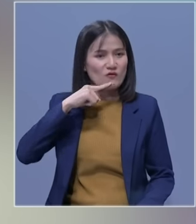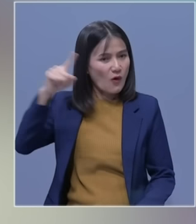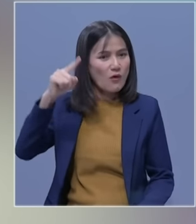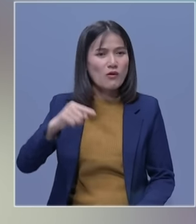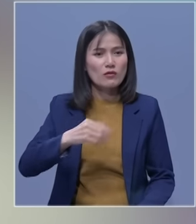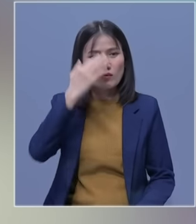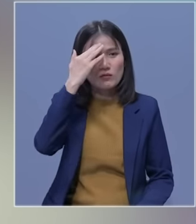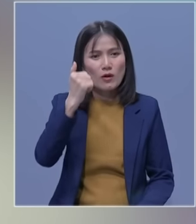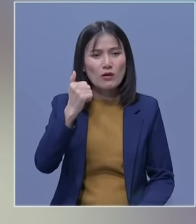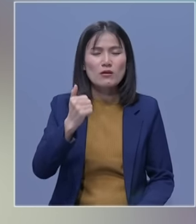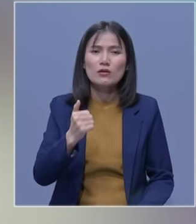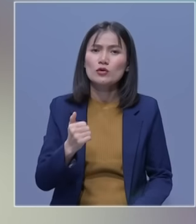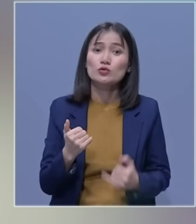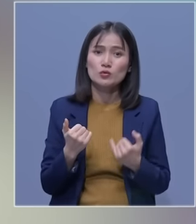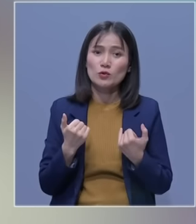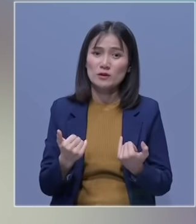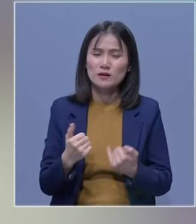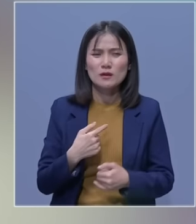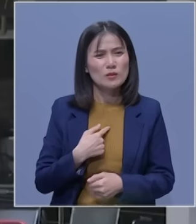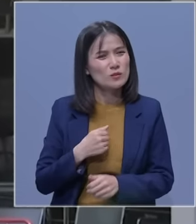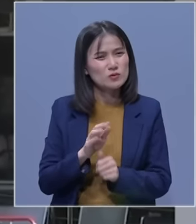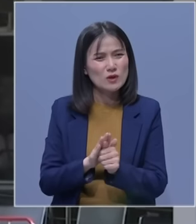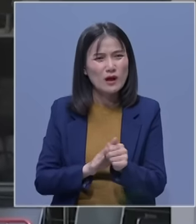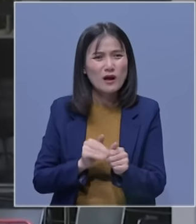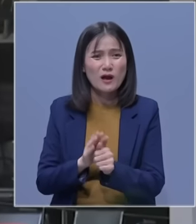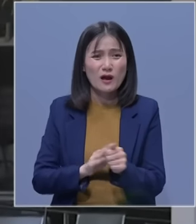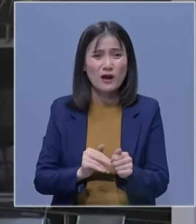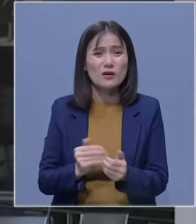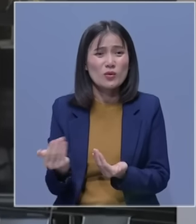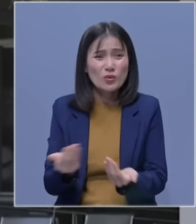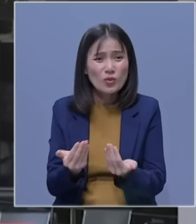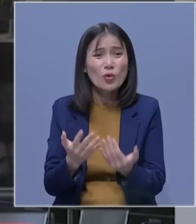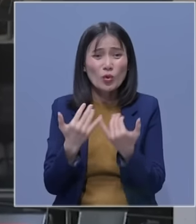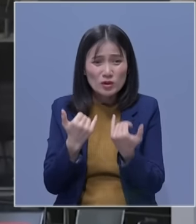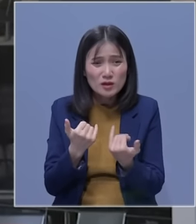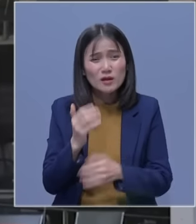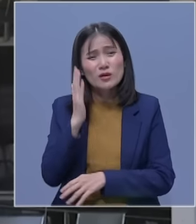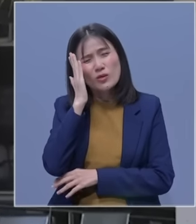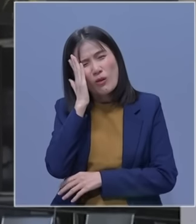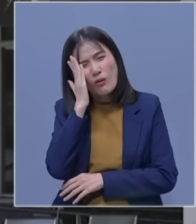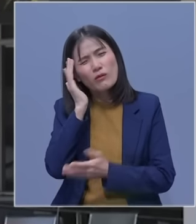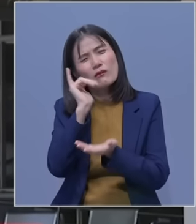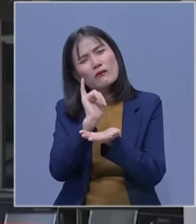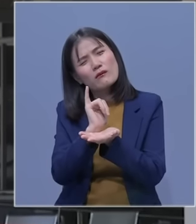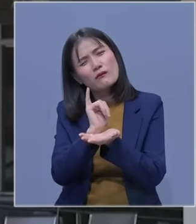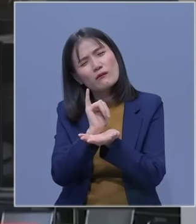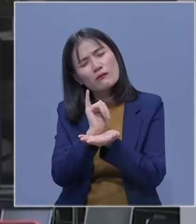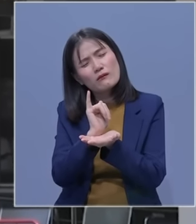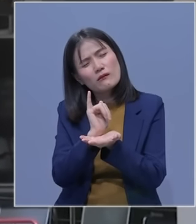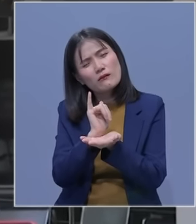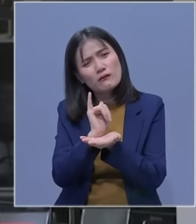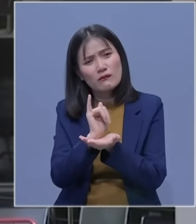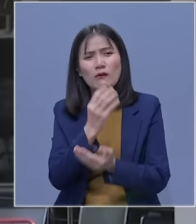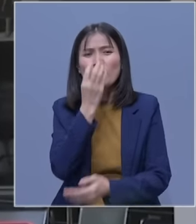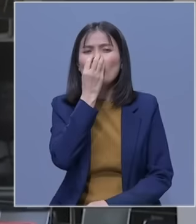อนนี้คือมันน่าเศร้าเพราะว่าน้องเนี่ยยังไม่รู้สึกตัวเลยคือนอนรักษาตัวเป็นเจ้าหญิงนิทราอยู่ในห้อง